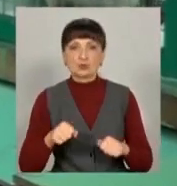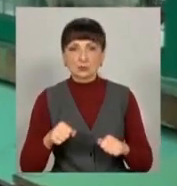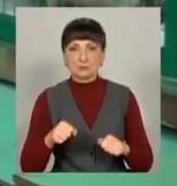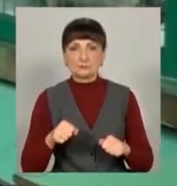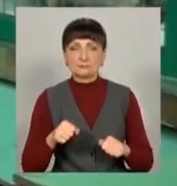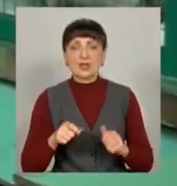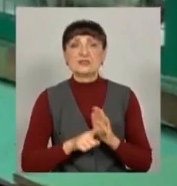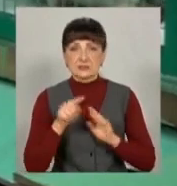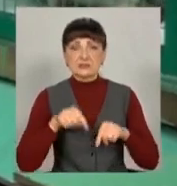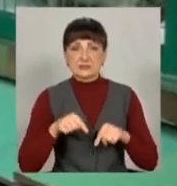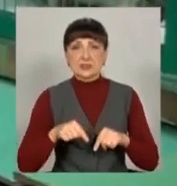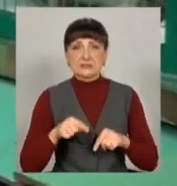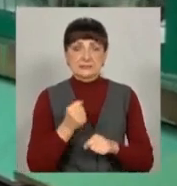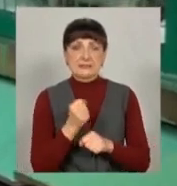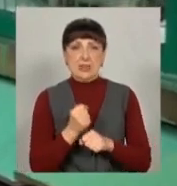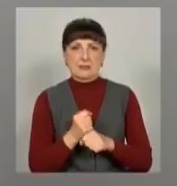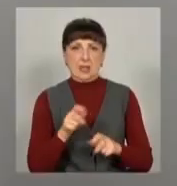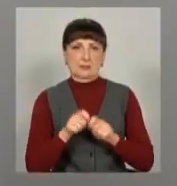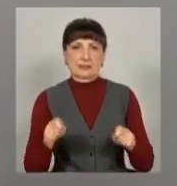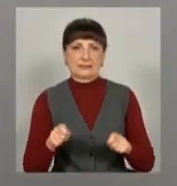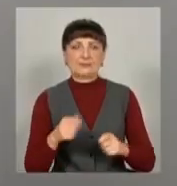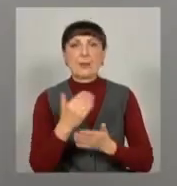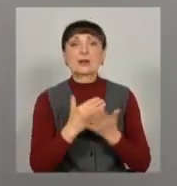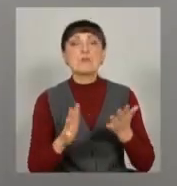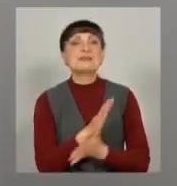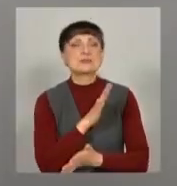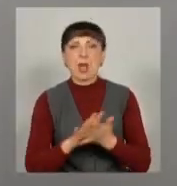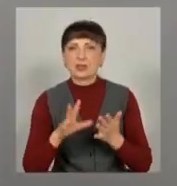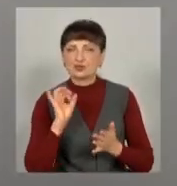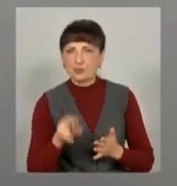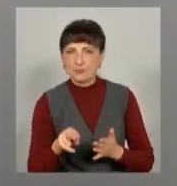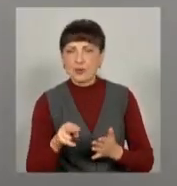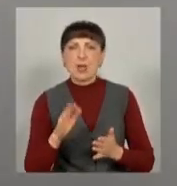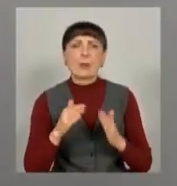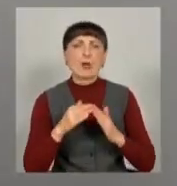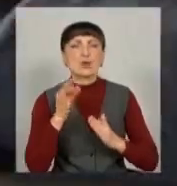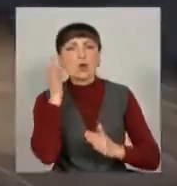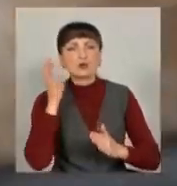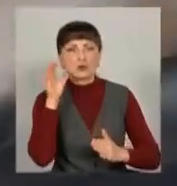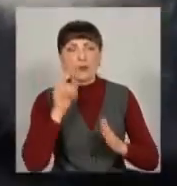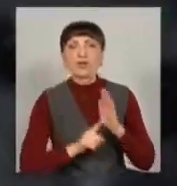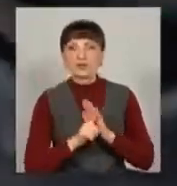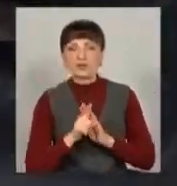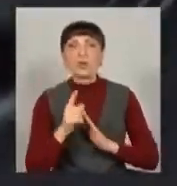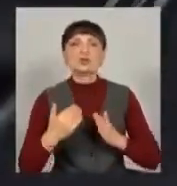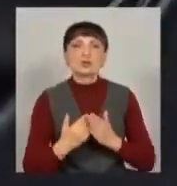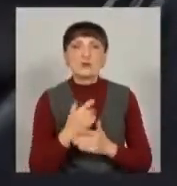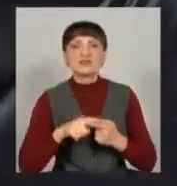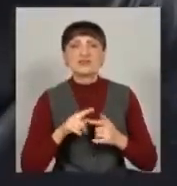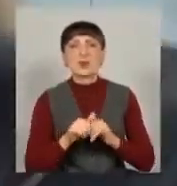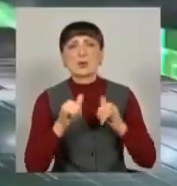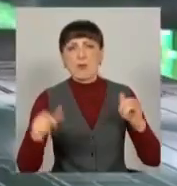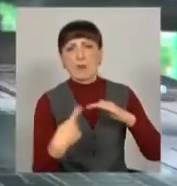будет завести его в ветеринарной клинике. Программу бесплатного чипирования домашних кошек и собак решили запустить снова из-за роста